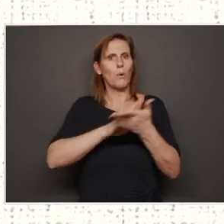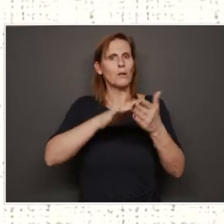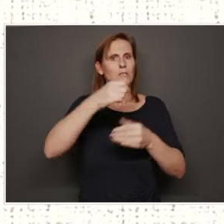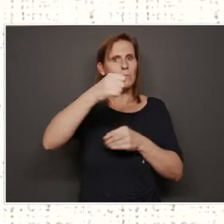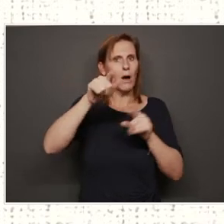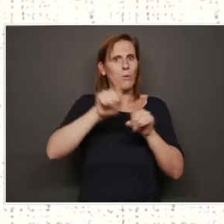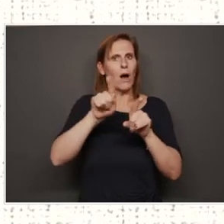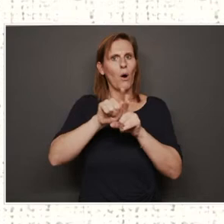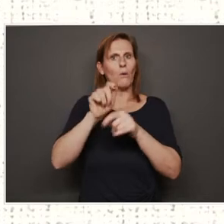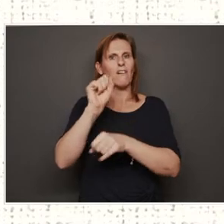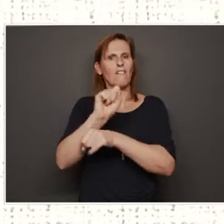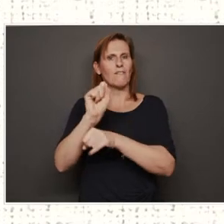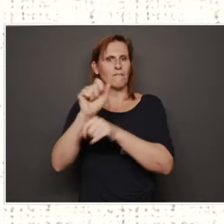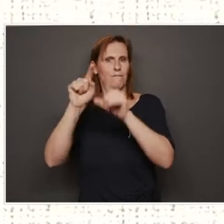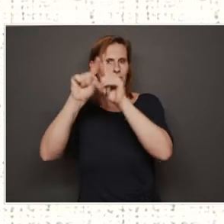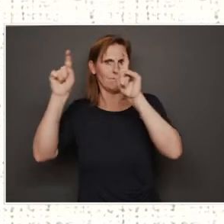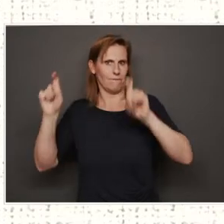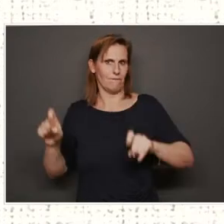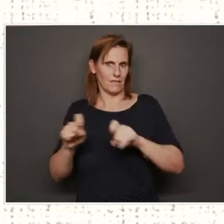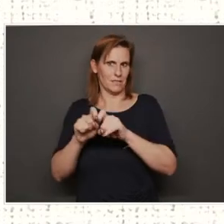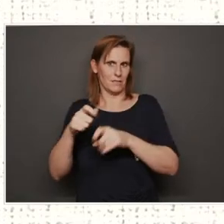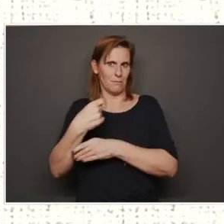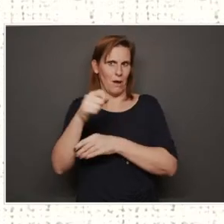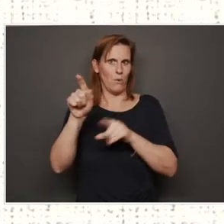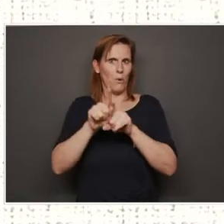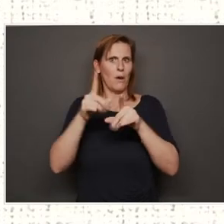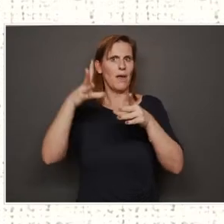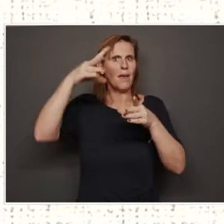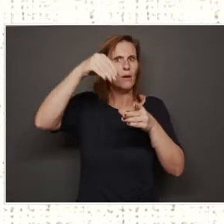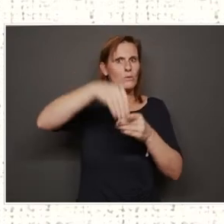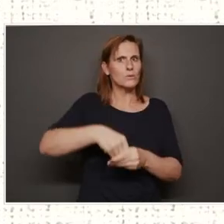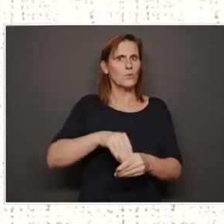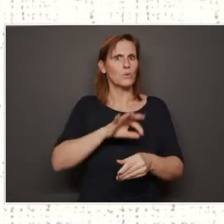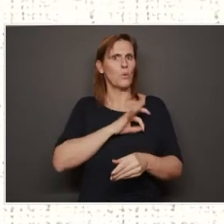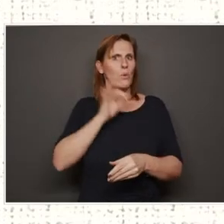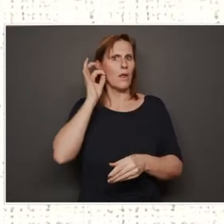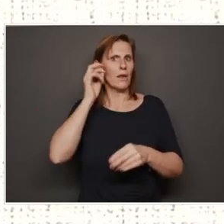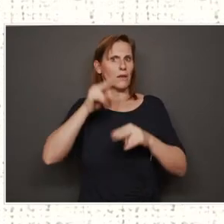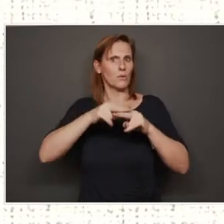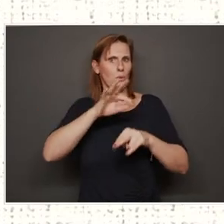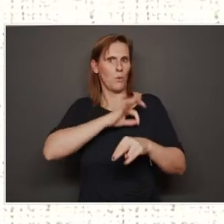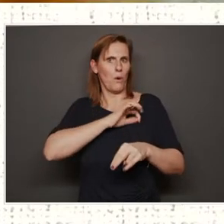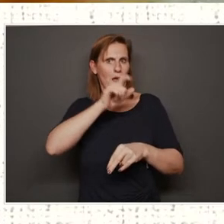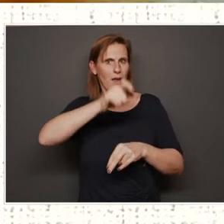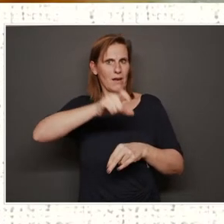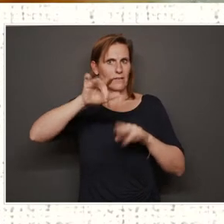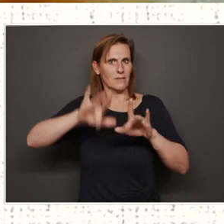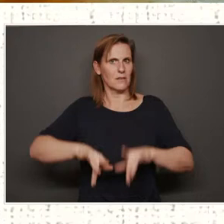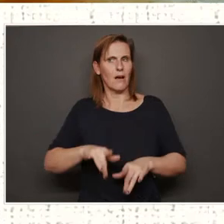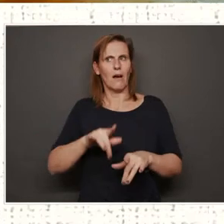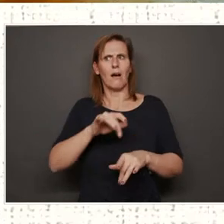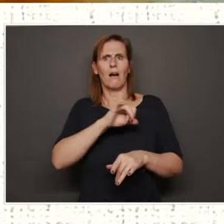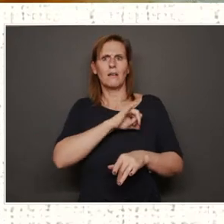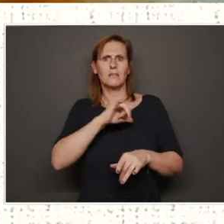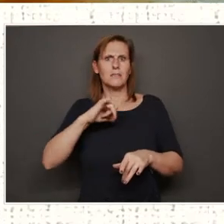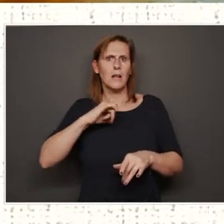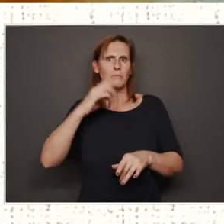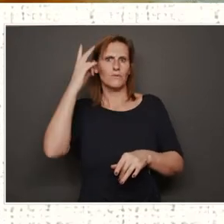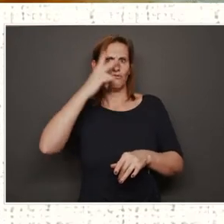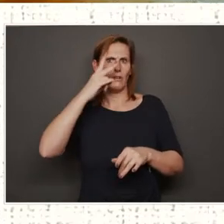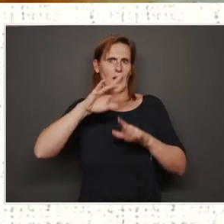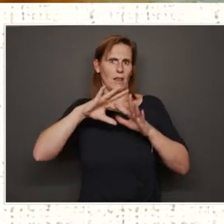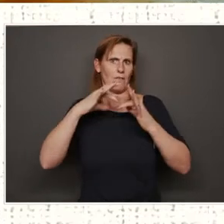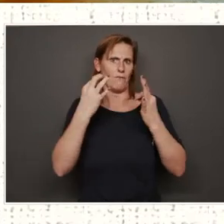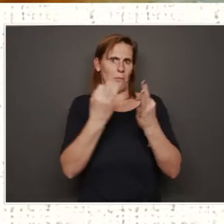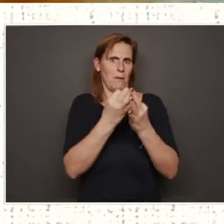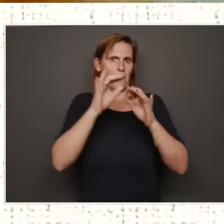Fensterbau. Inklusion von Kolleginnen und Kollegen mit Beeinträchtigung ist für die Familie Freisinger und ihre